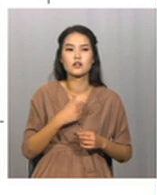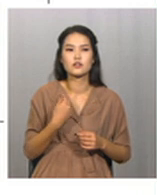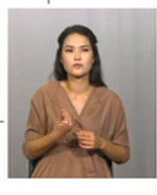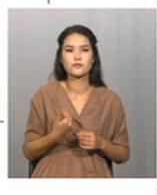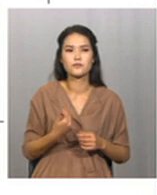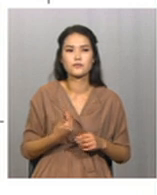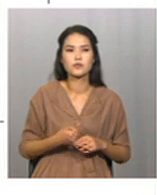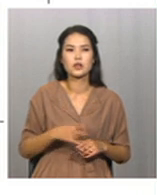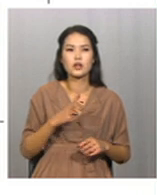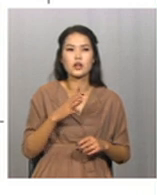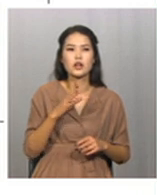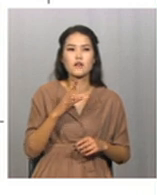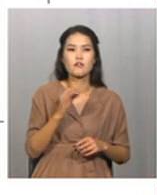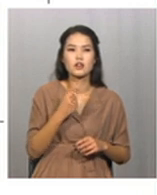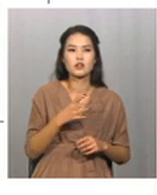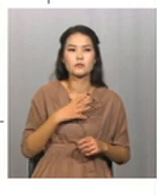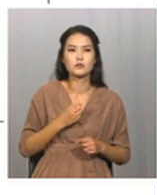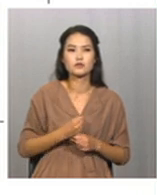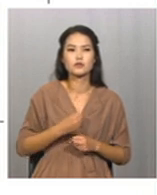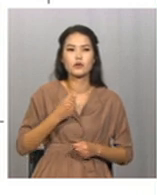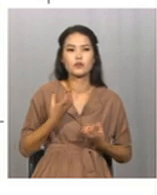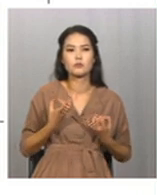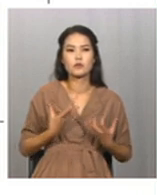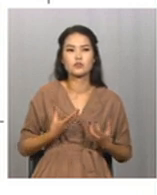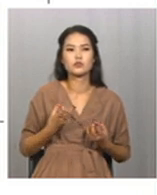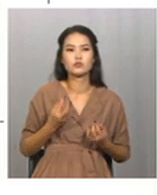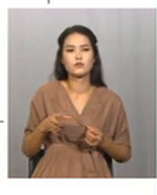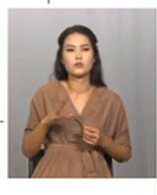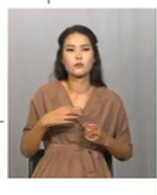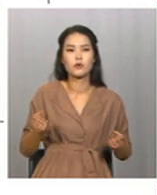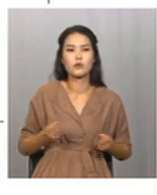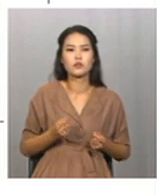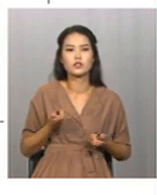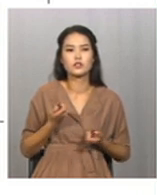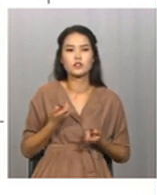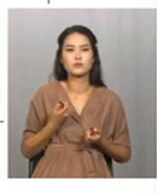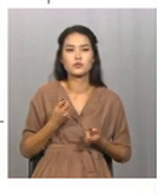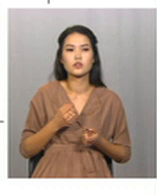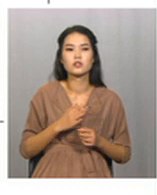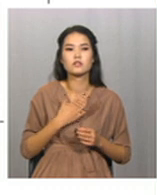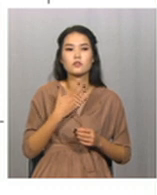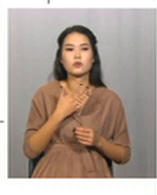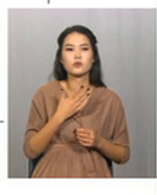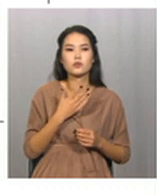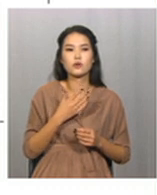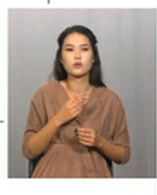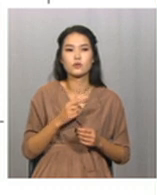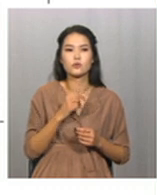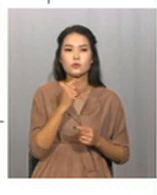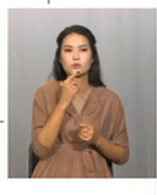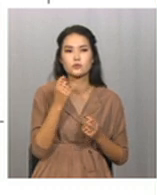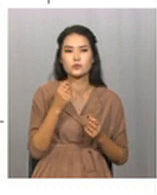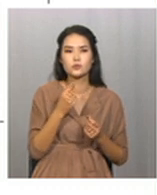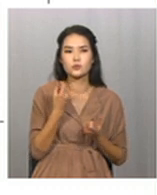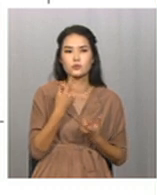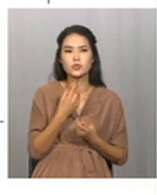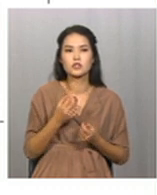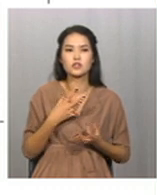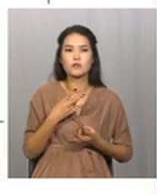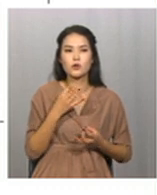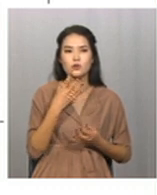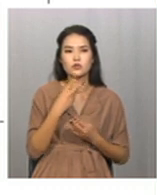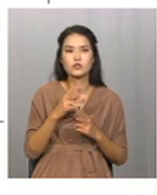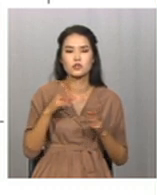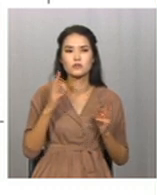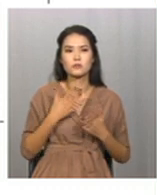характер. Вера была строго проста, со всеми холодна и немного свысока любезна, независима и царственно